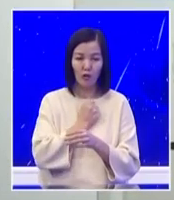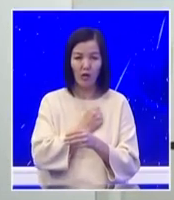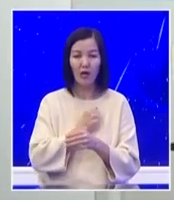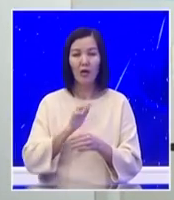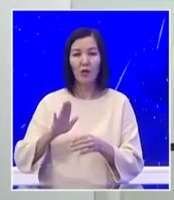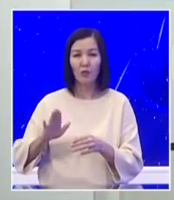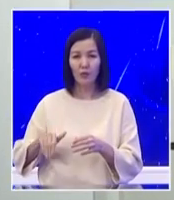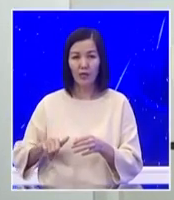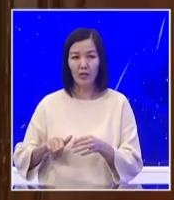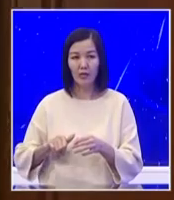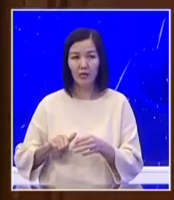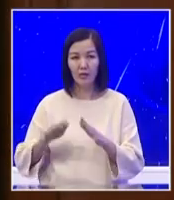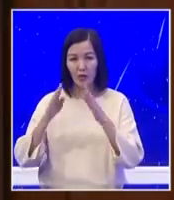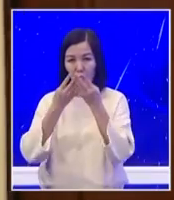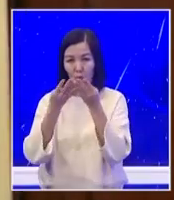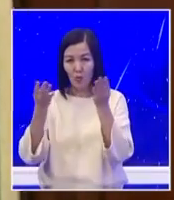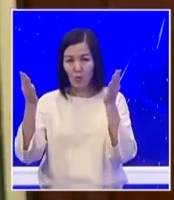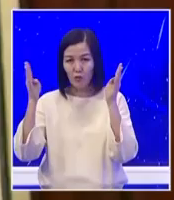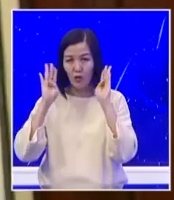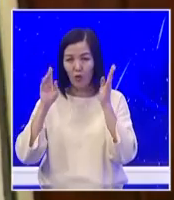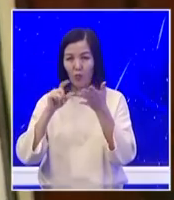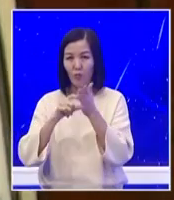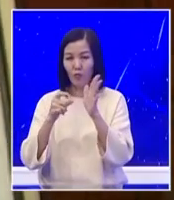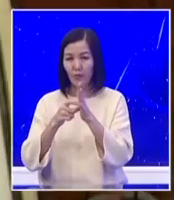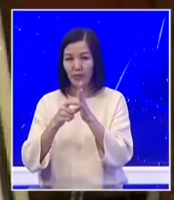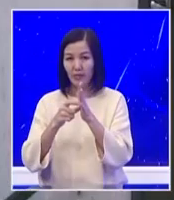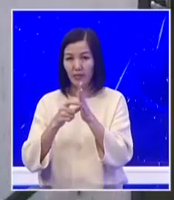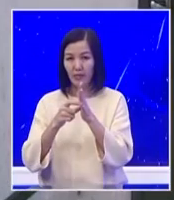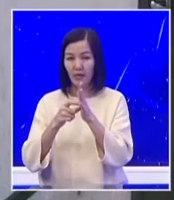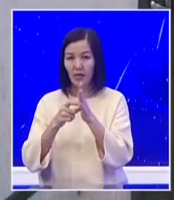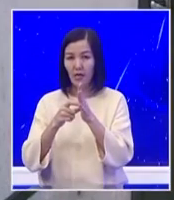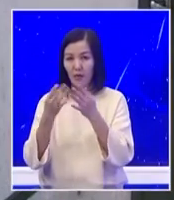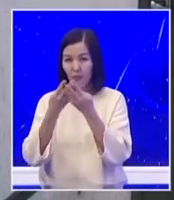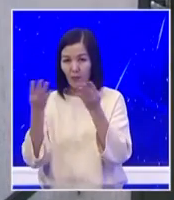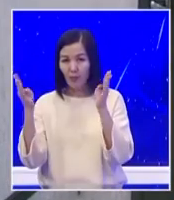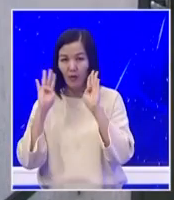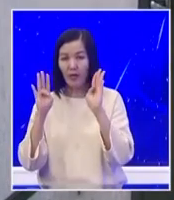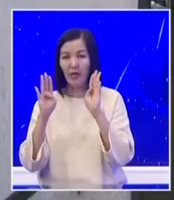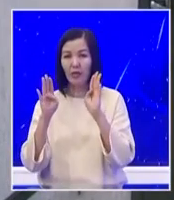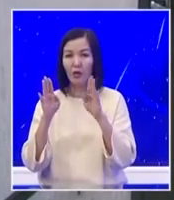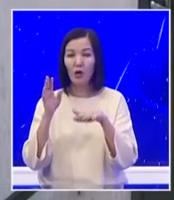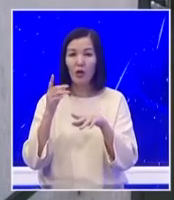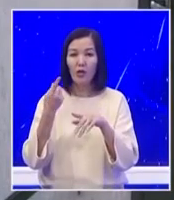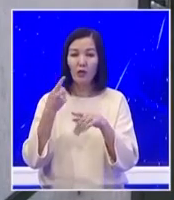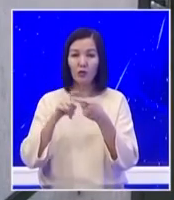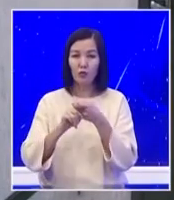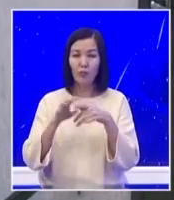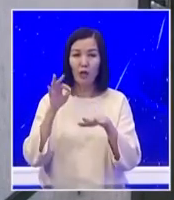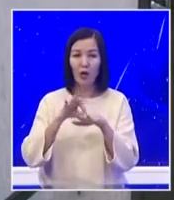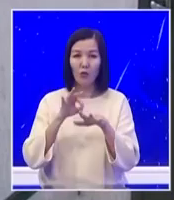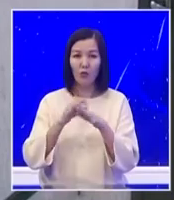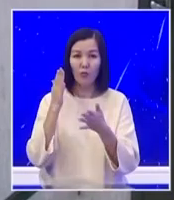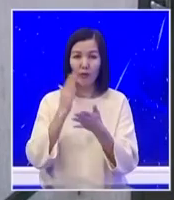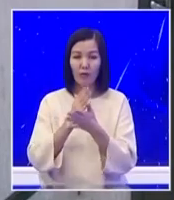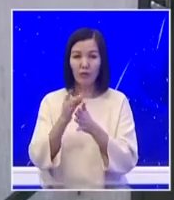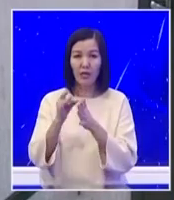кейін оқшала бөлмесіне 5 күнге орналастырады. 5 күннің ішінде жаңағыдай жұқпалы ауру анықталған жағдайда тиісті